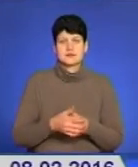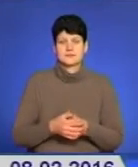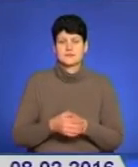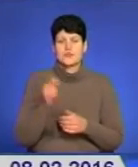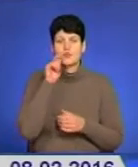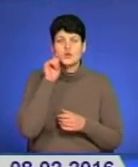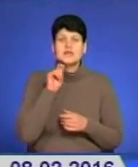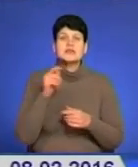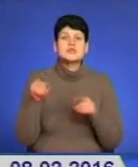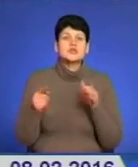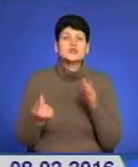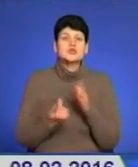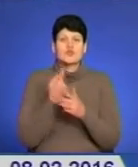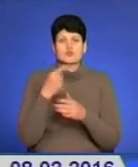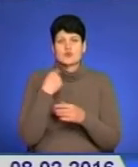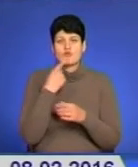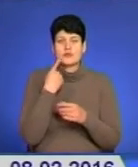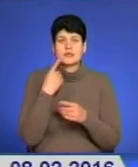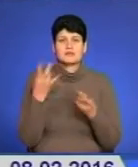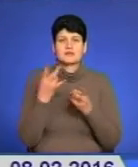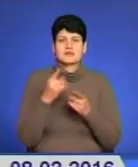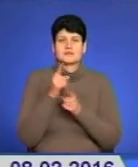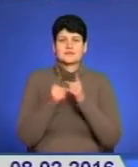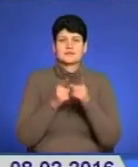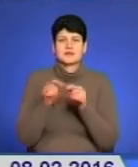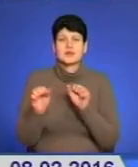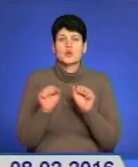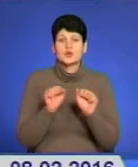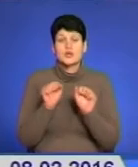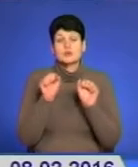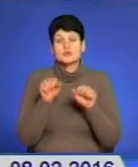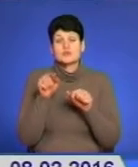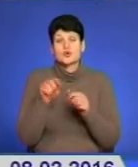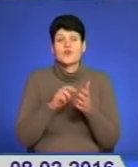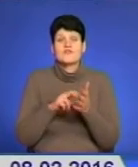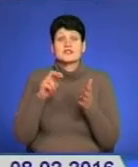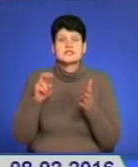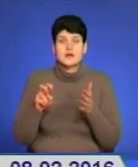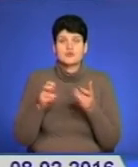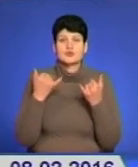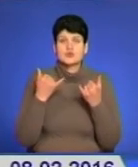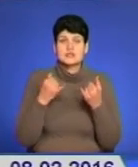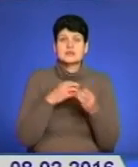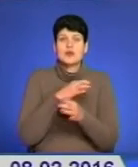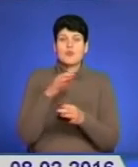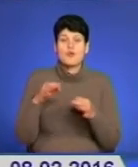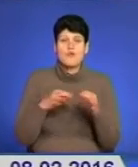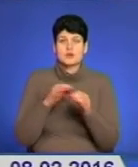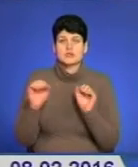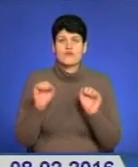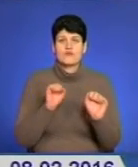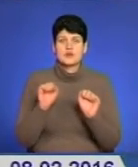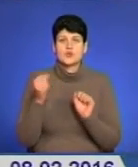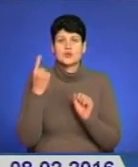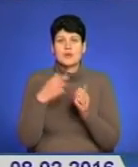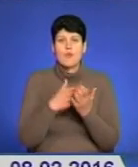В Україні знову заговорили про необхідність переформатування уряду, можливу його відставку. Сьогодні це питання активно обговорюється у владних кулуарах. Одні